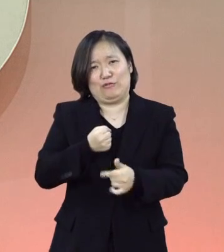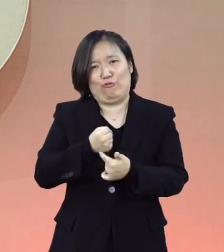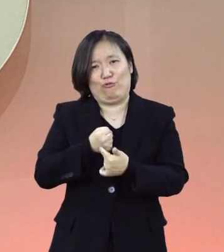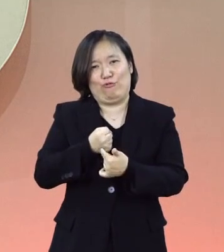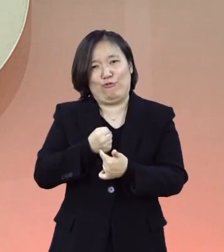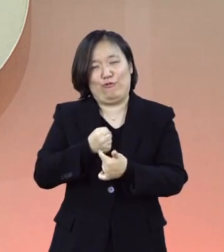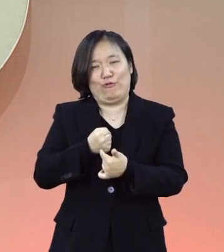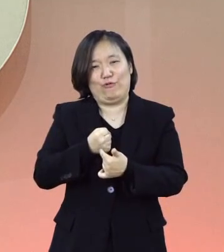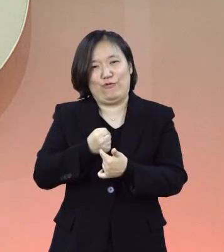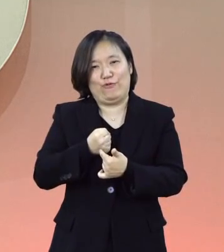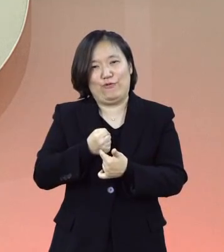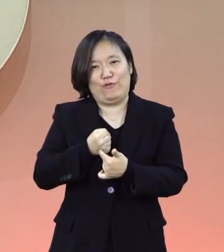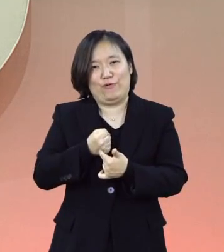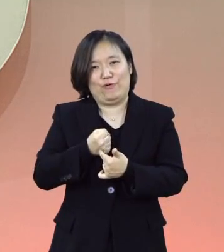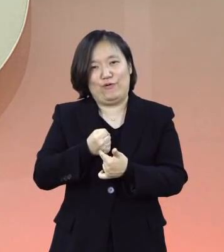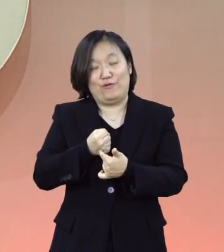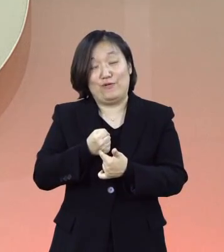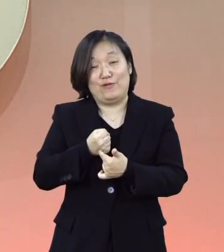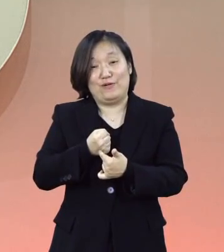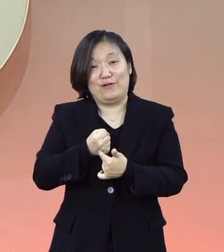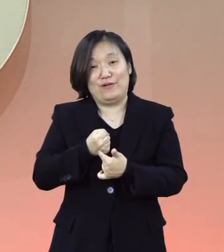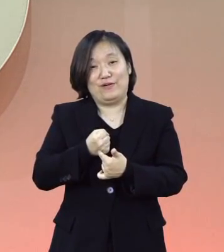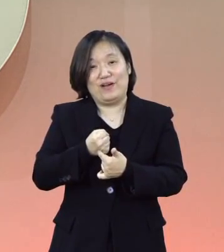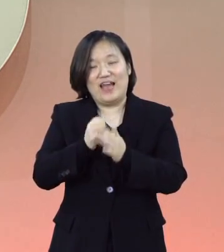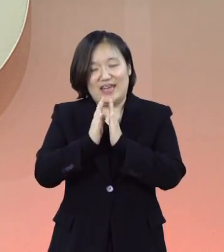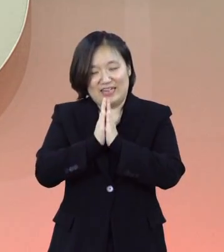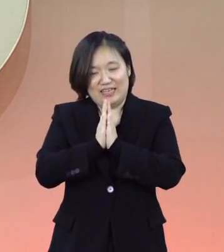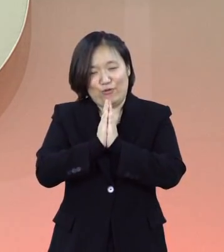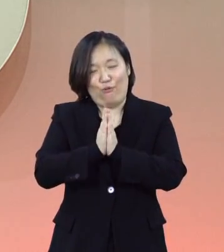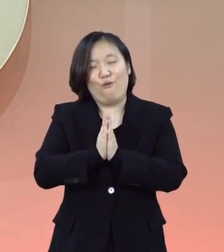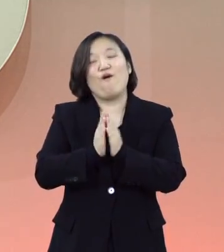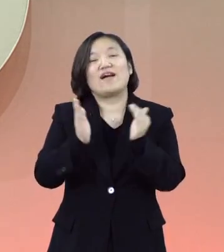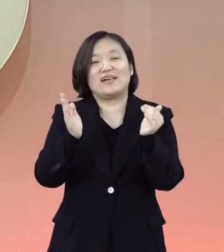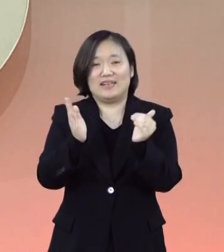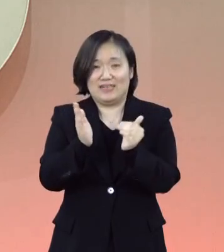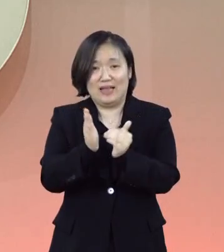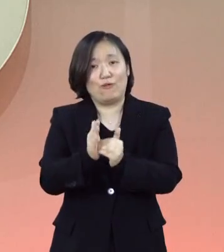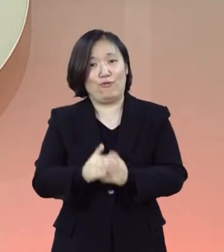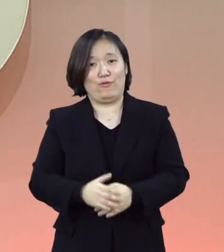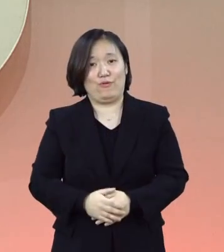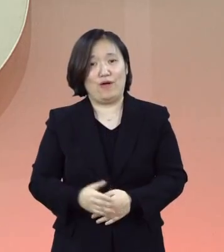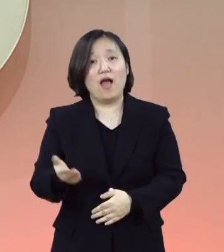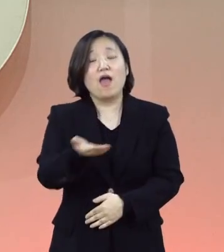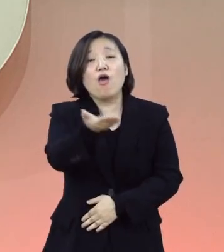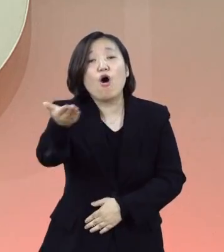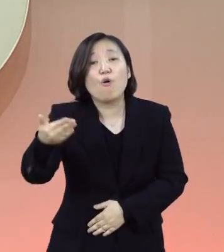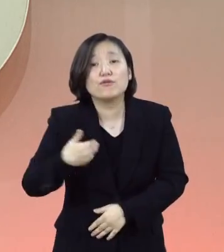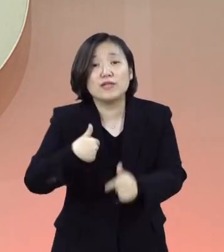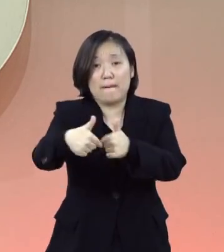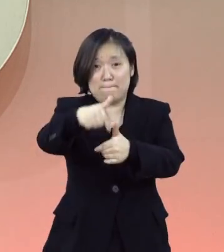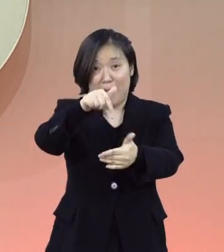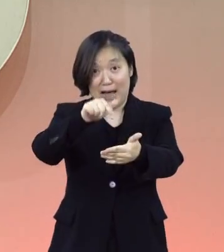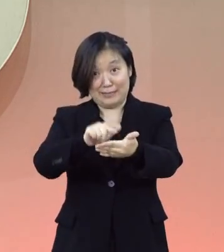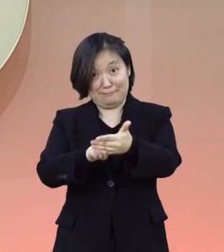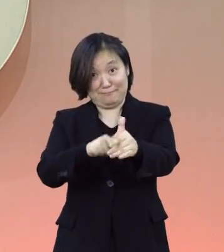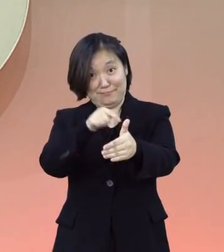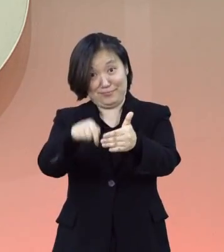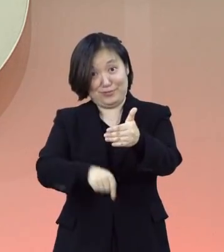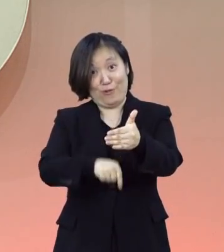성불도로 반드시 기도의 마지막 마무리를 하면서 여러분들 마음의